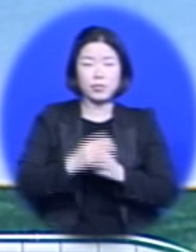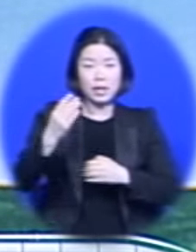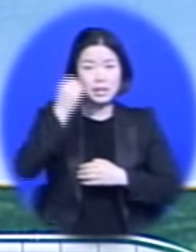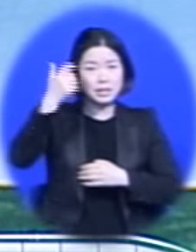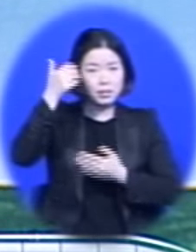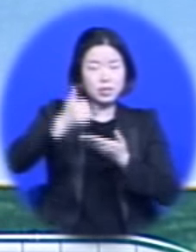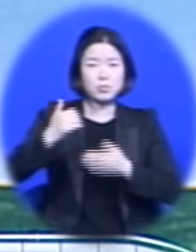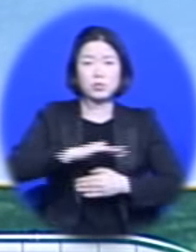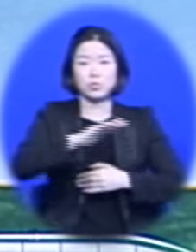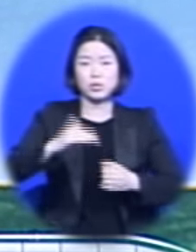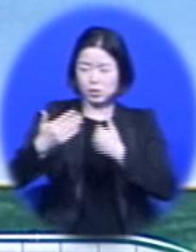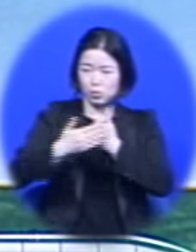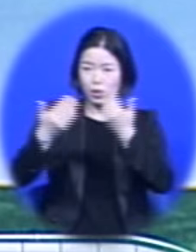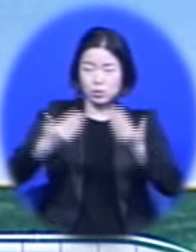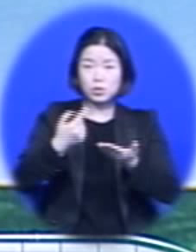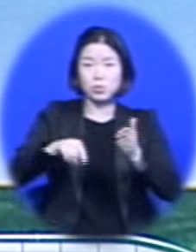성령님은 우리를 도와주시려고 오셨는데